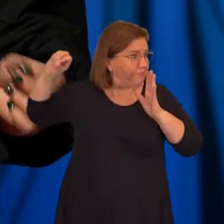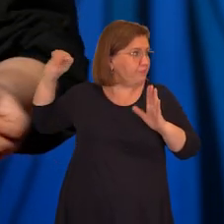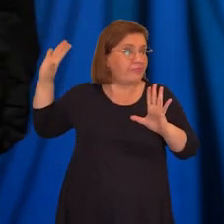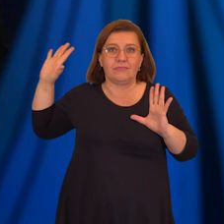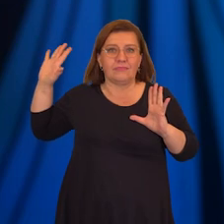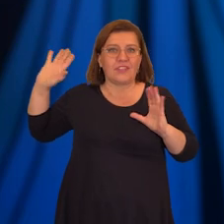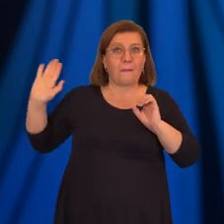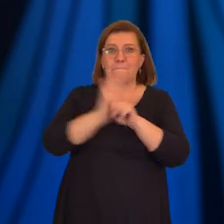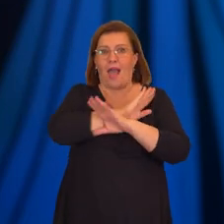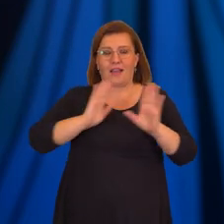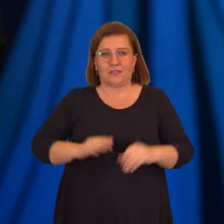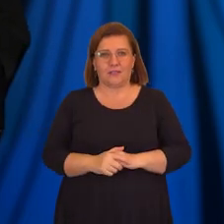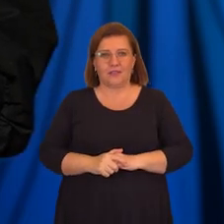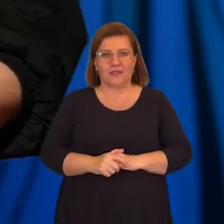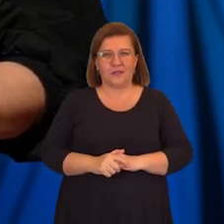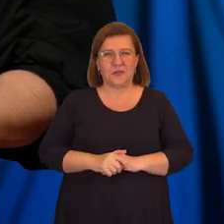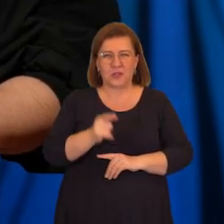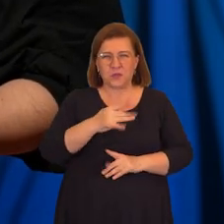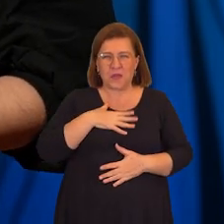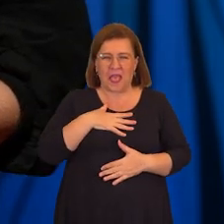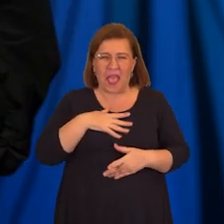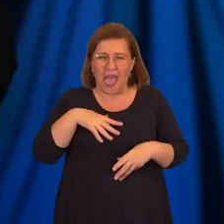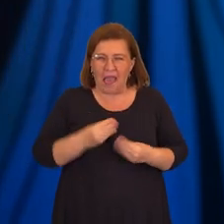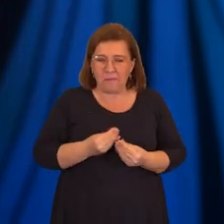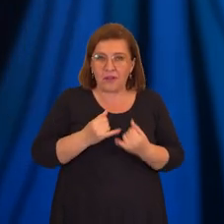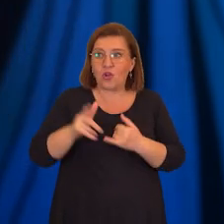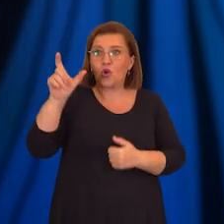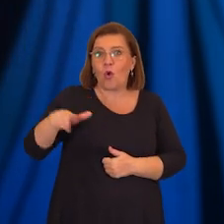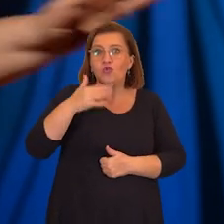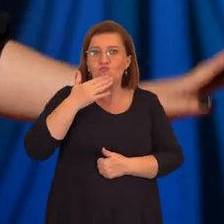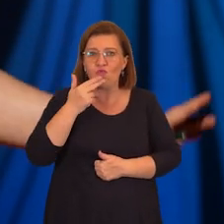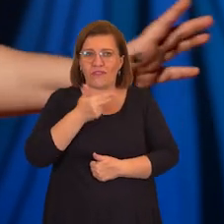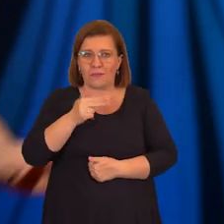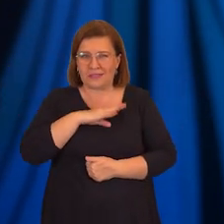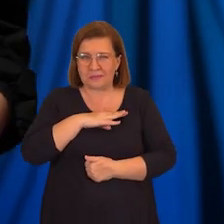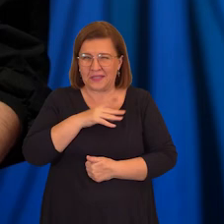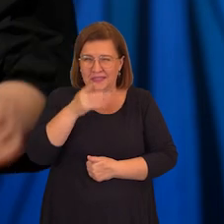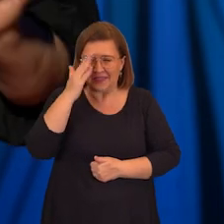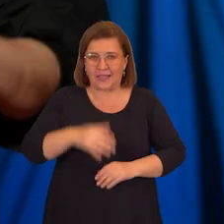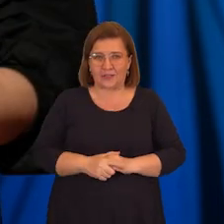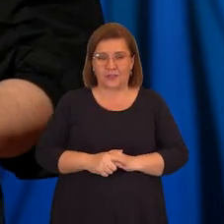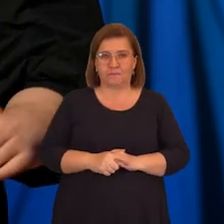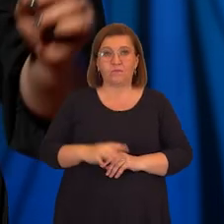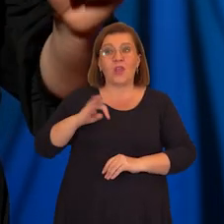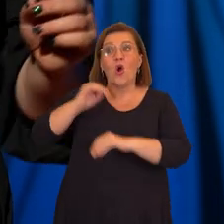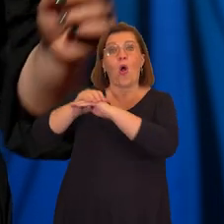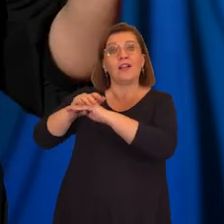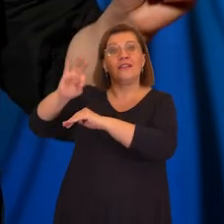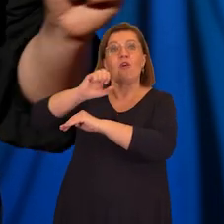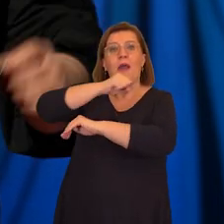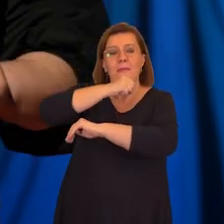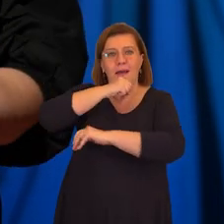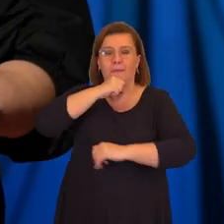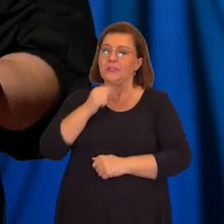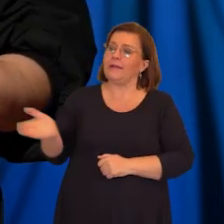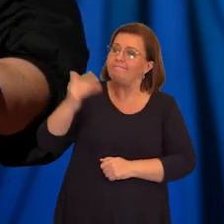kiedy ktoś zaczyna mówić na temat śmierci? Babcia mojej koleżanki kilka lat temu zabrała ją do swojego pokoju, żeby pokazać jej kolekcję